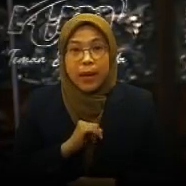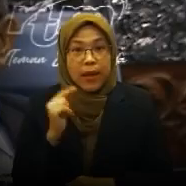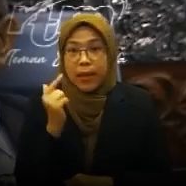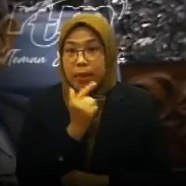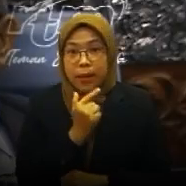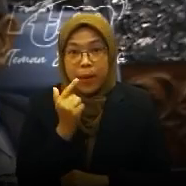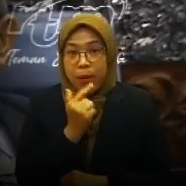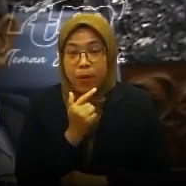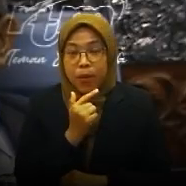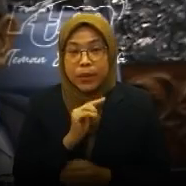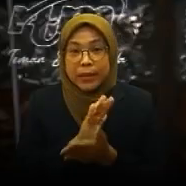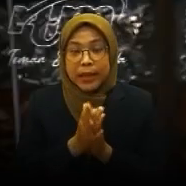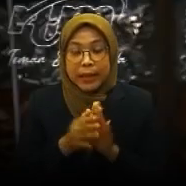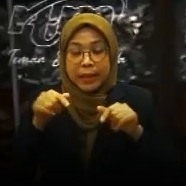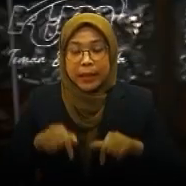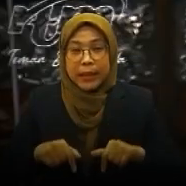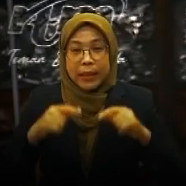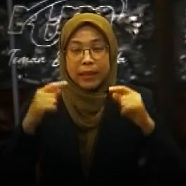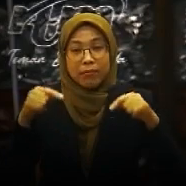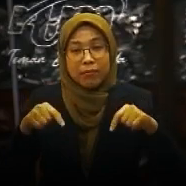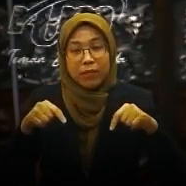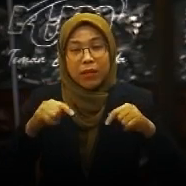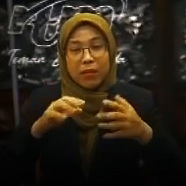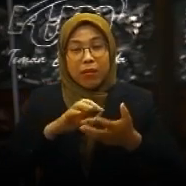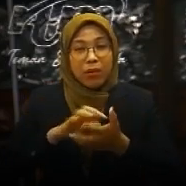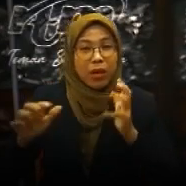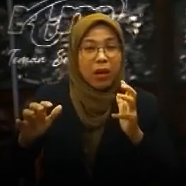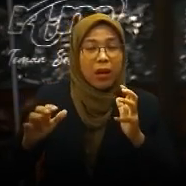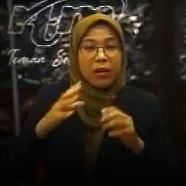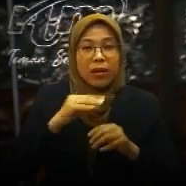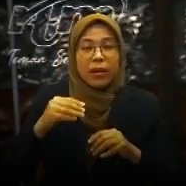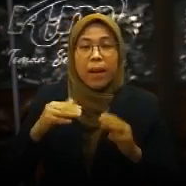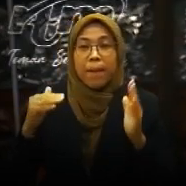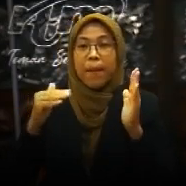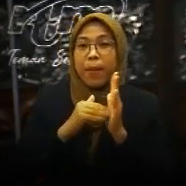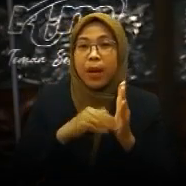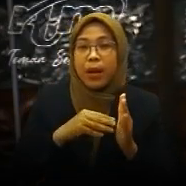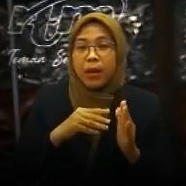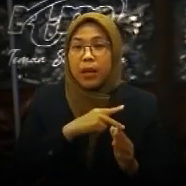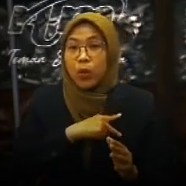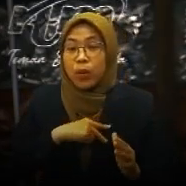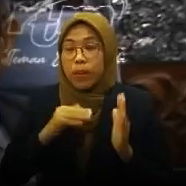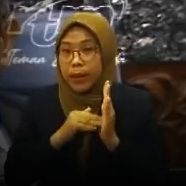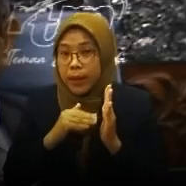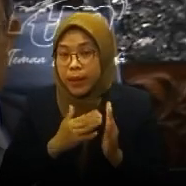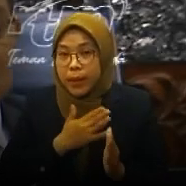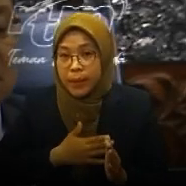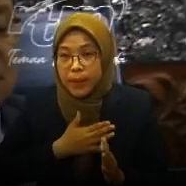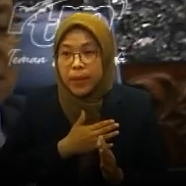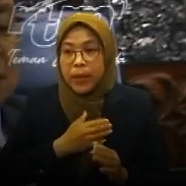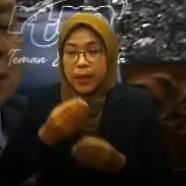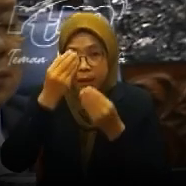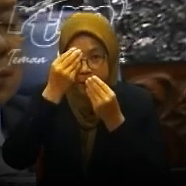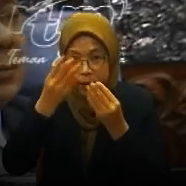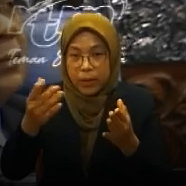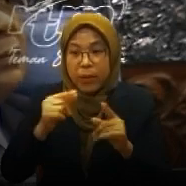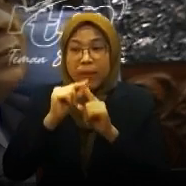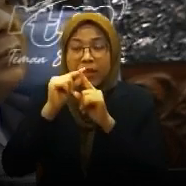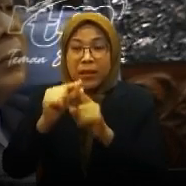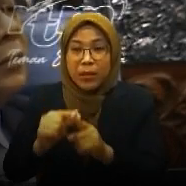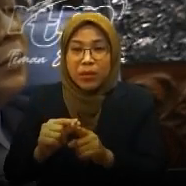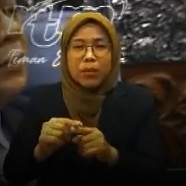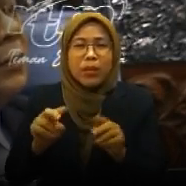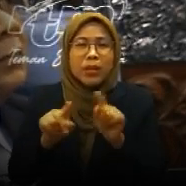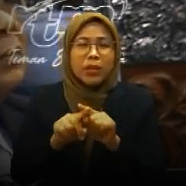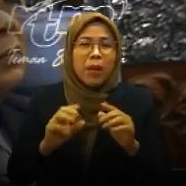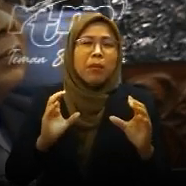mahu jadi majlis ini begitu seperti mana dia mengatakan. Ya Muhammad, lagi sekali. Saya nak sebut. Ya Muhammad, ya Muhammad telah menyebut perkara